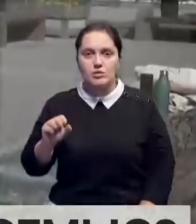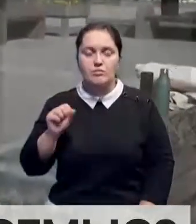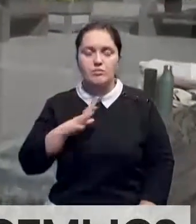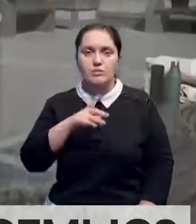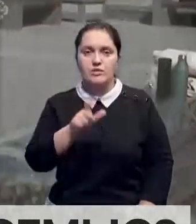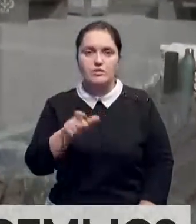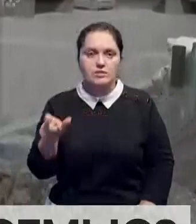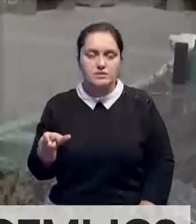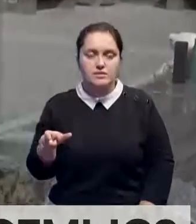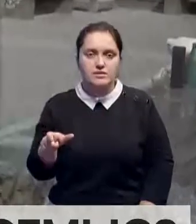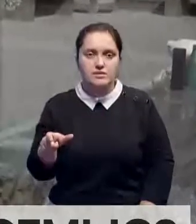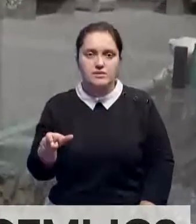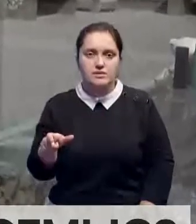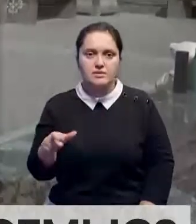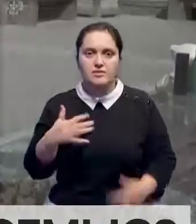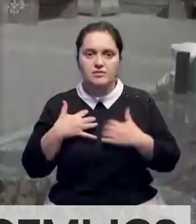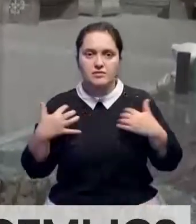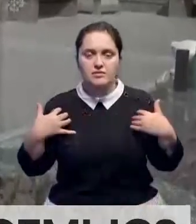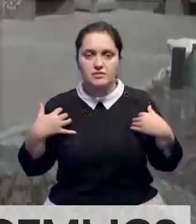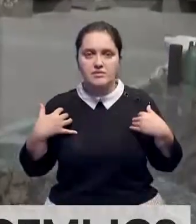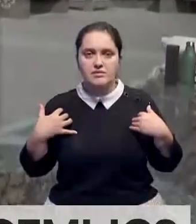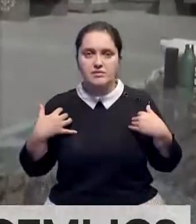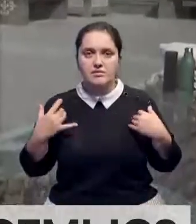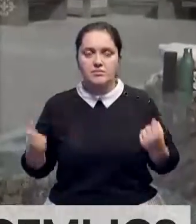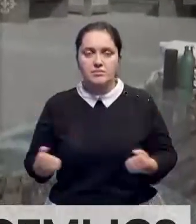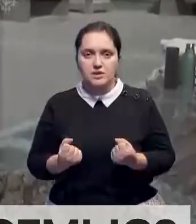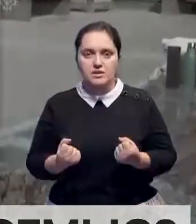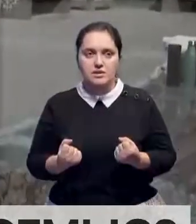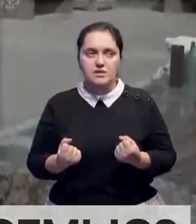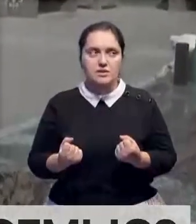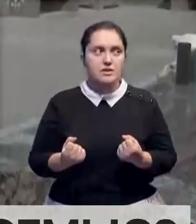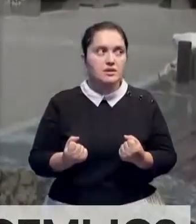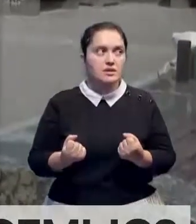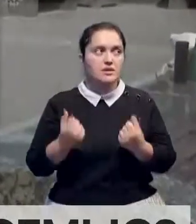люди, может быть, даже животные, которые поддерживают тебя и